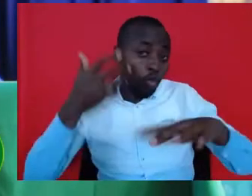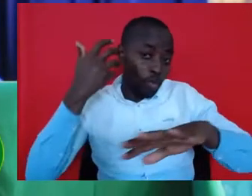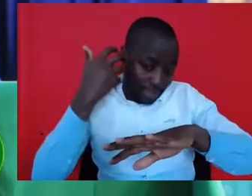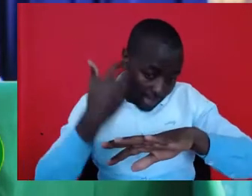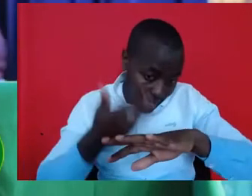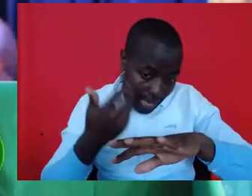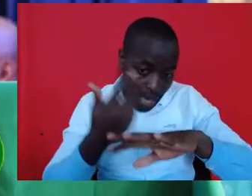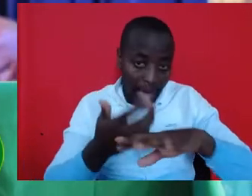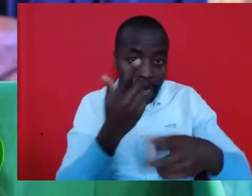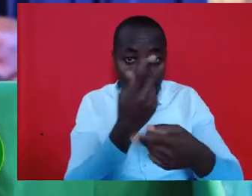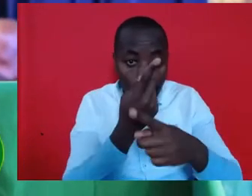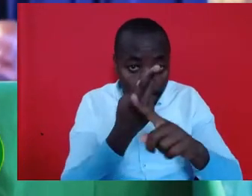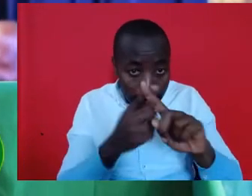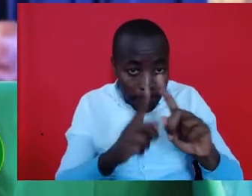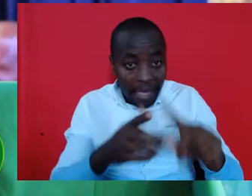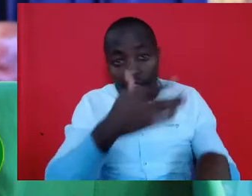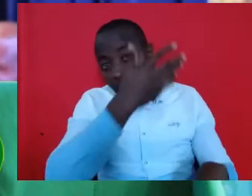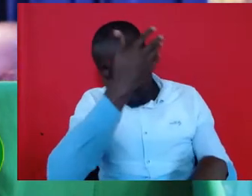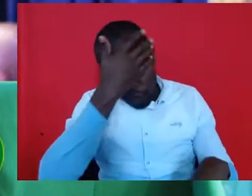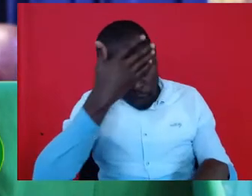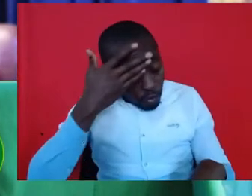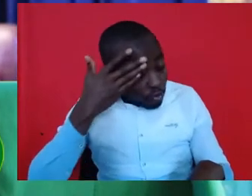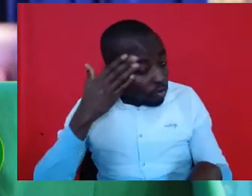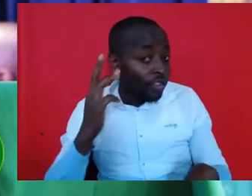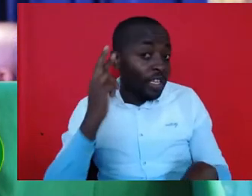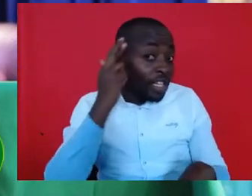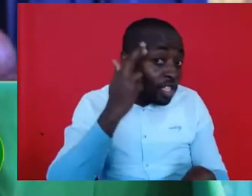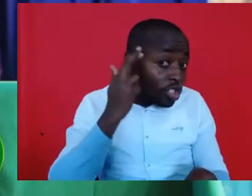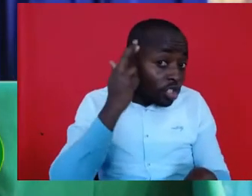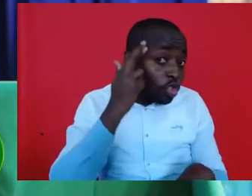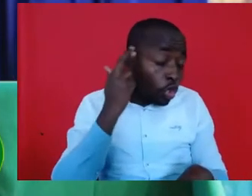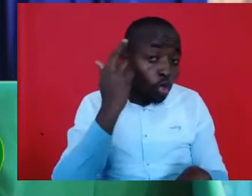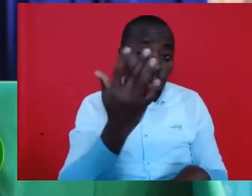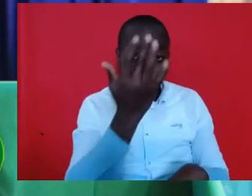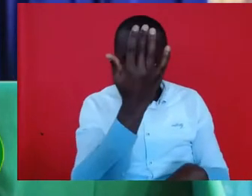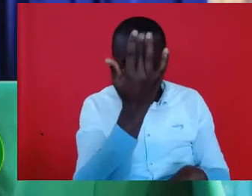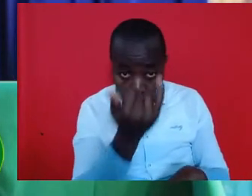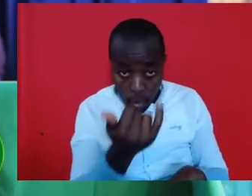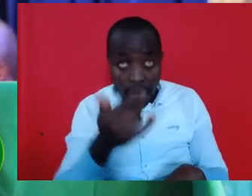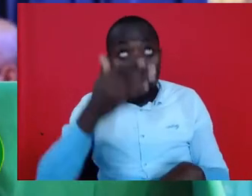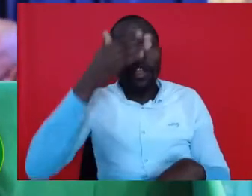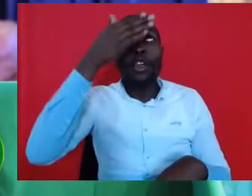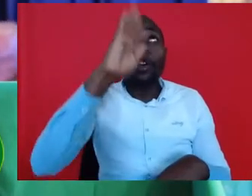Lakini wakasahau sababu hasa Mungu aliwatoa Babuloni